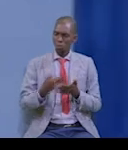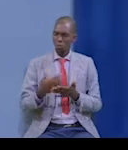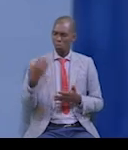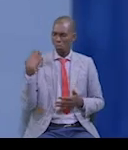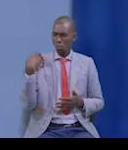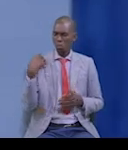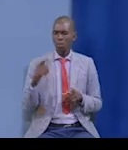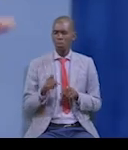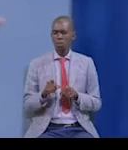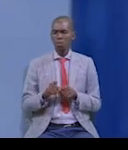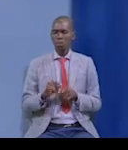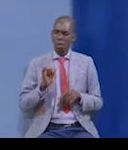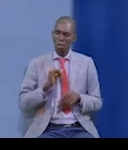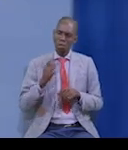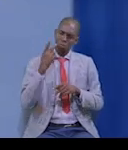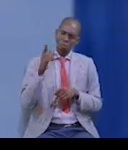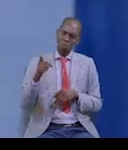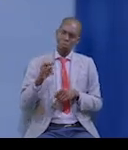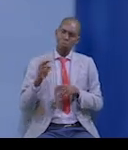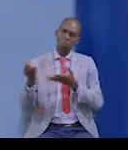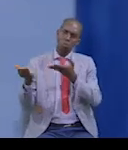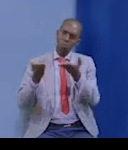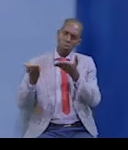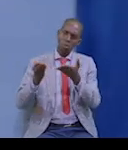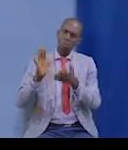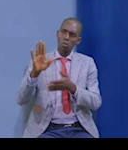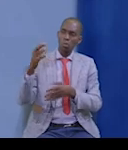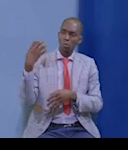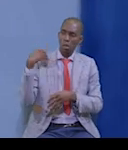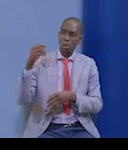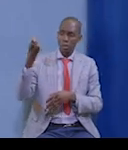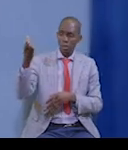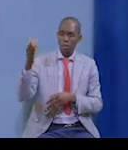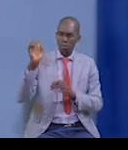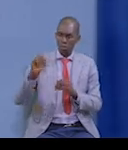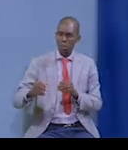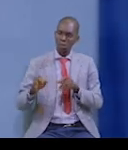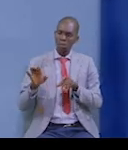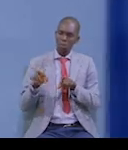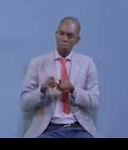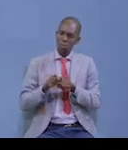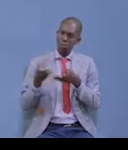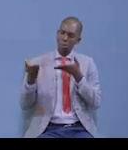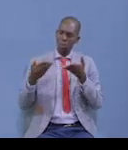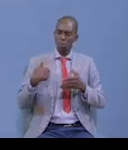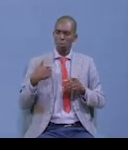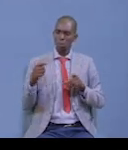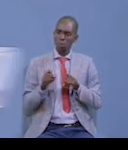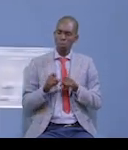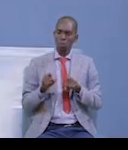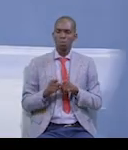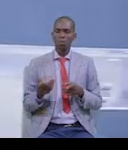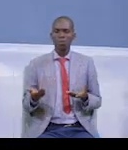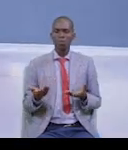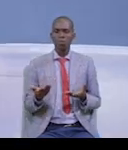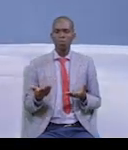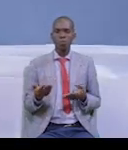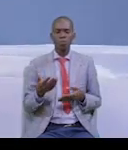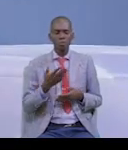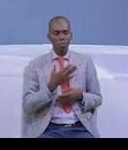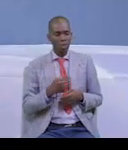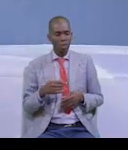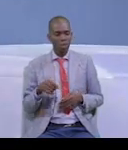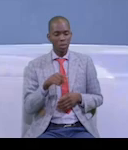గురువుగా మాస్టర్గా ఉంటాను. You surrender to him, you can surrender to me too. నువ్వు అతనికి లోబడ్డావు కదా, నా కూడా లోబడొచ్చు కదా. And he